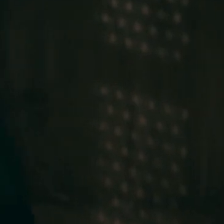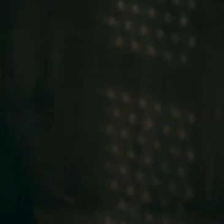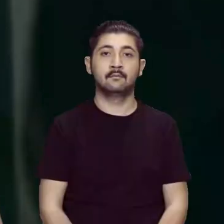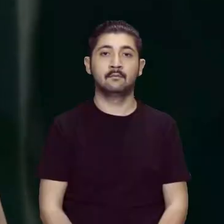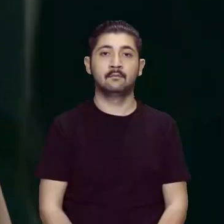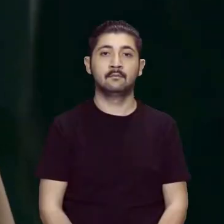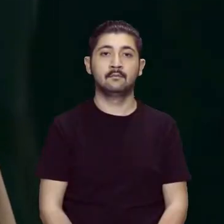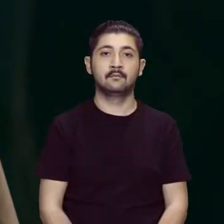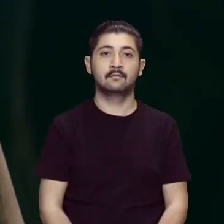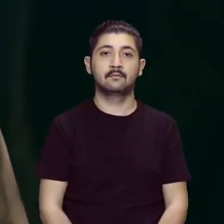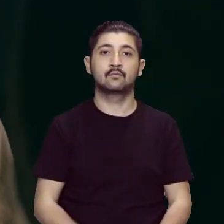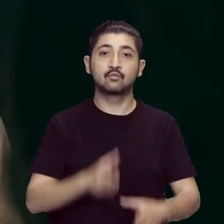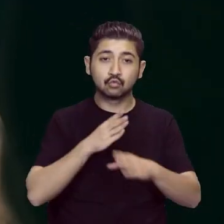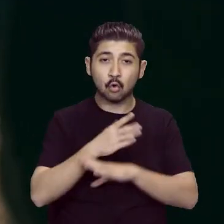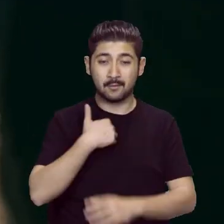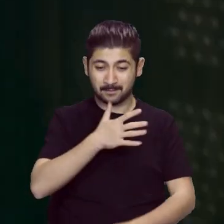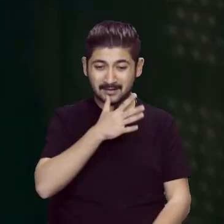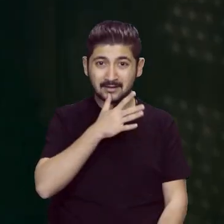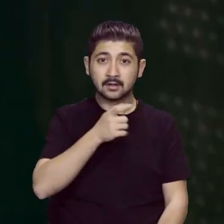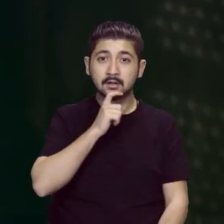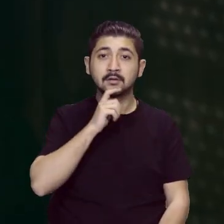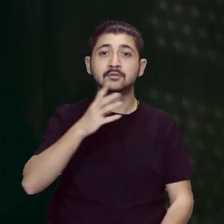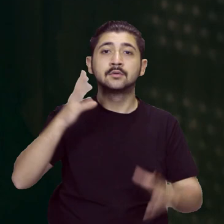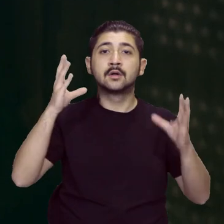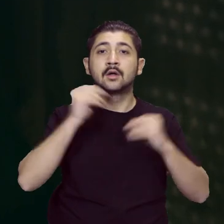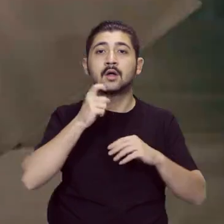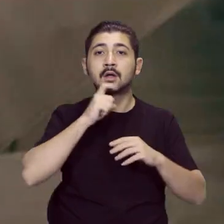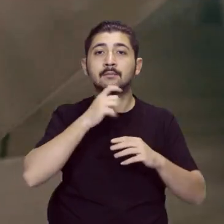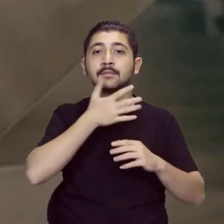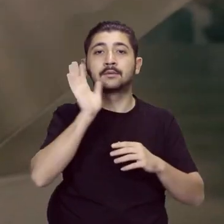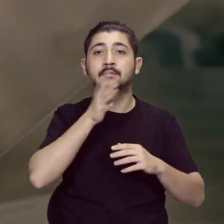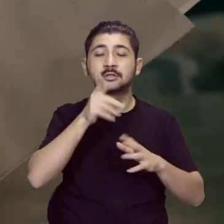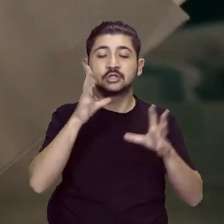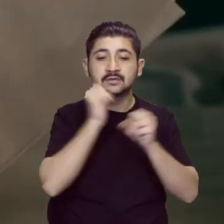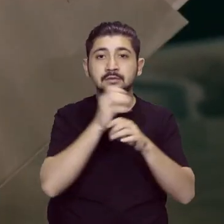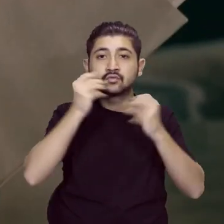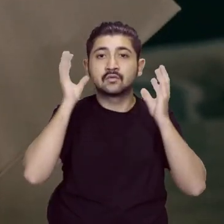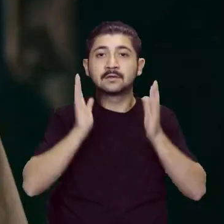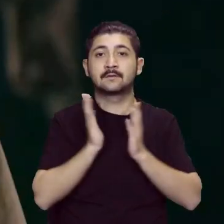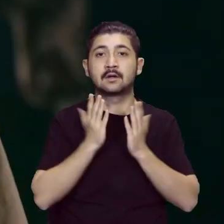Doğru bildiğimiz nice bilgi yanlışmış kumandanım. Şifrelemişler her şeyi.